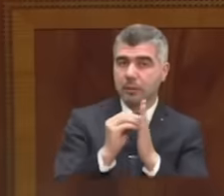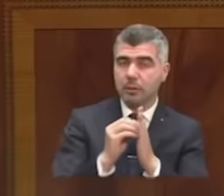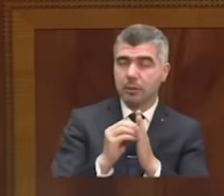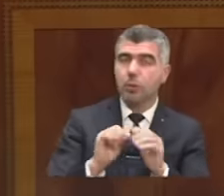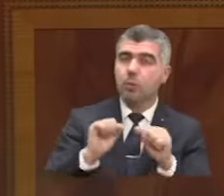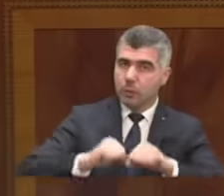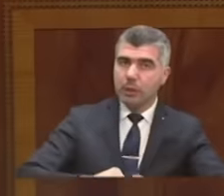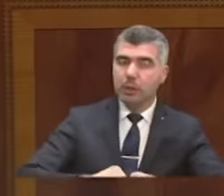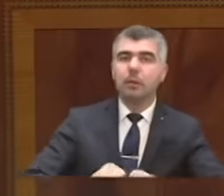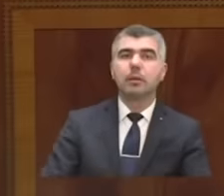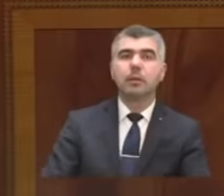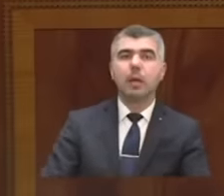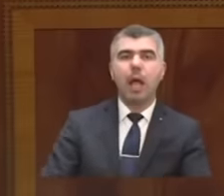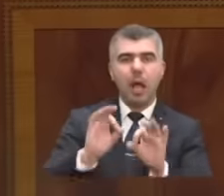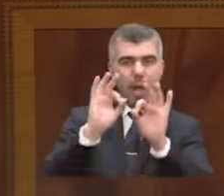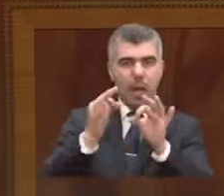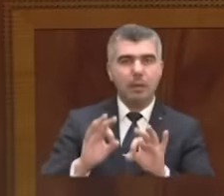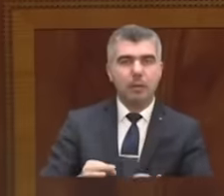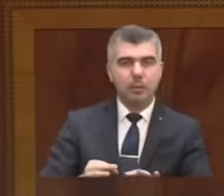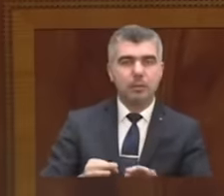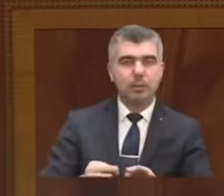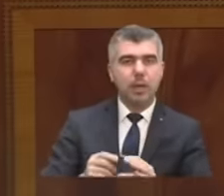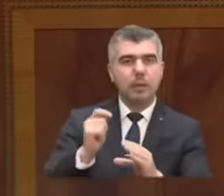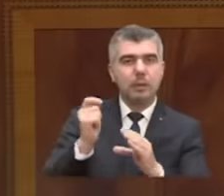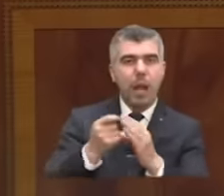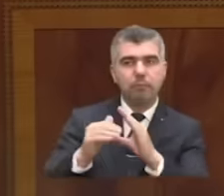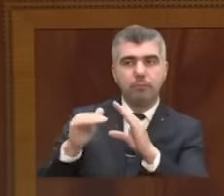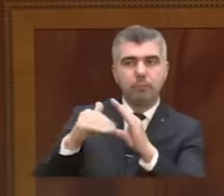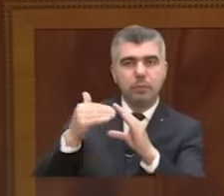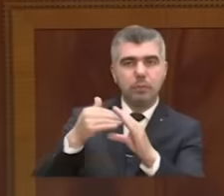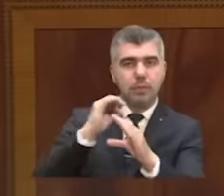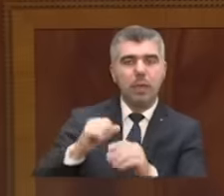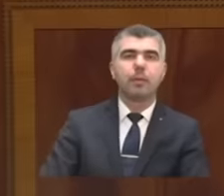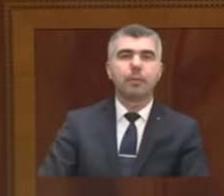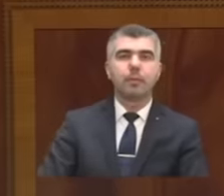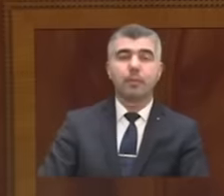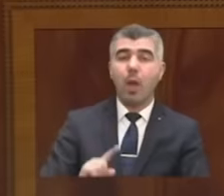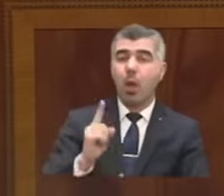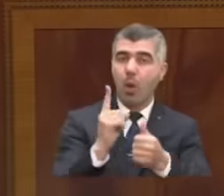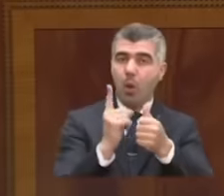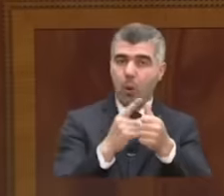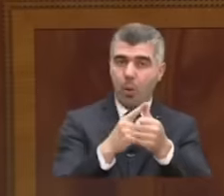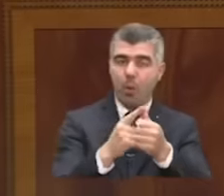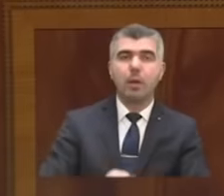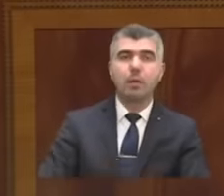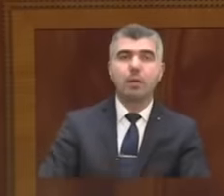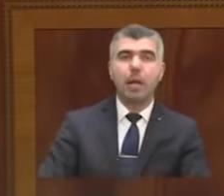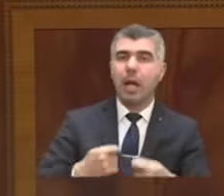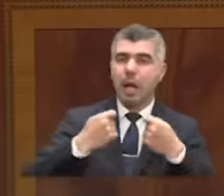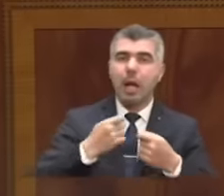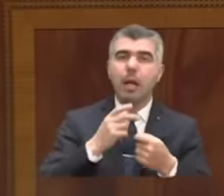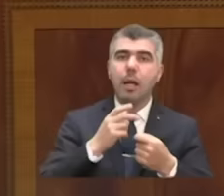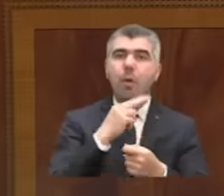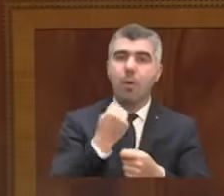والتي مكنت من الاستجابة لعدد من انتظارات نساء ورجال التعليم.